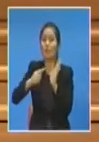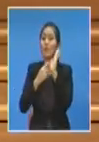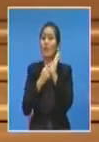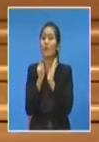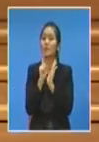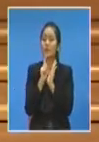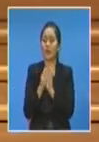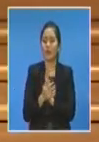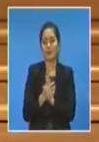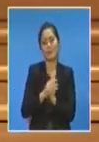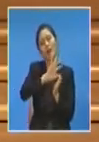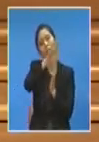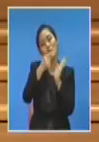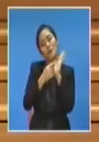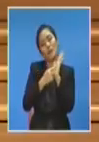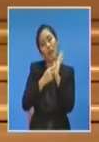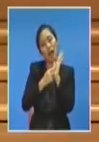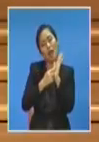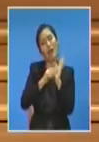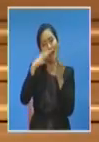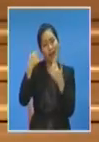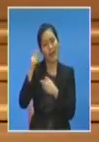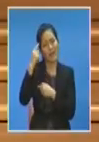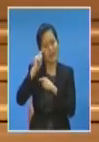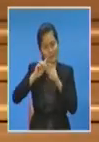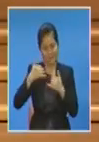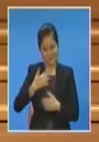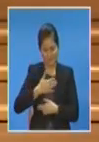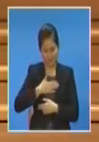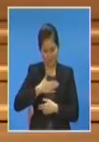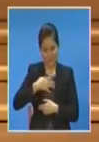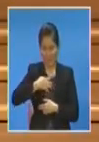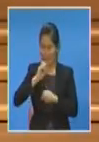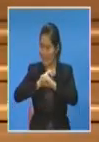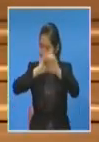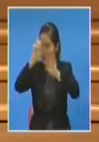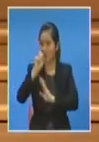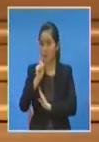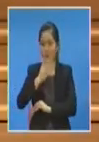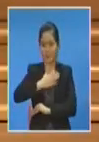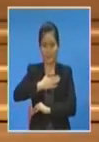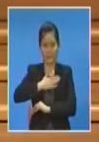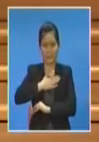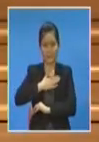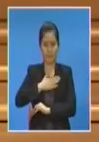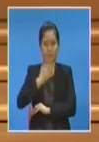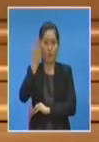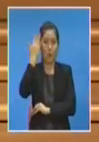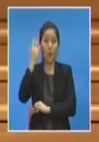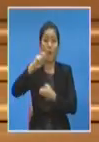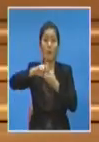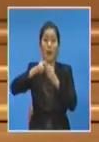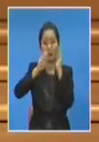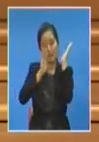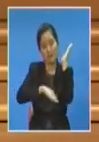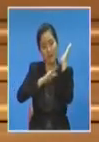จะยกกันไปแล้วแต่เพื่อความชัดเจนฮะผมเองเข้าไปอยู่ในเหตุการณ์ด้วยเมื่อคราวสึนามิ